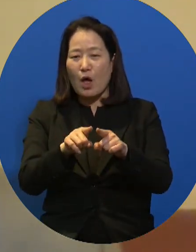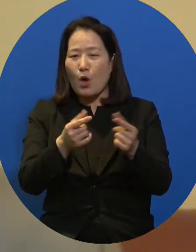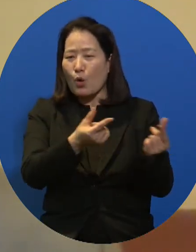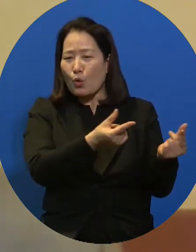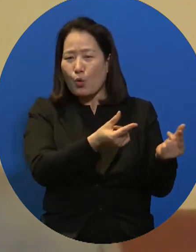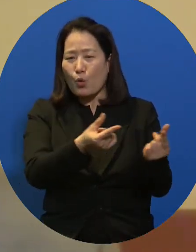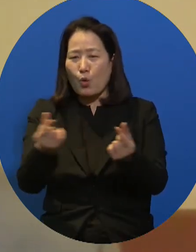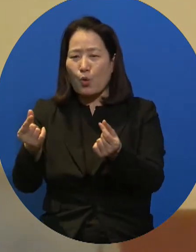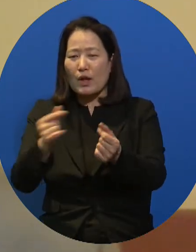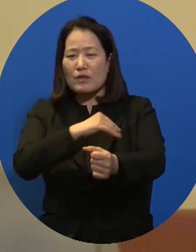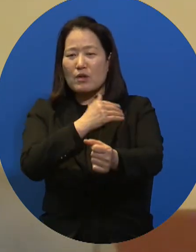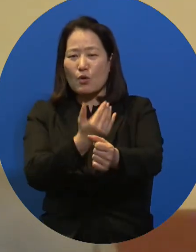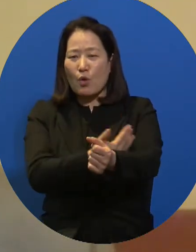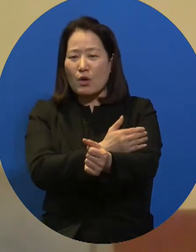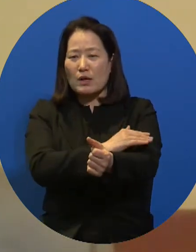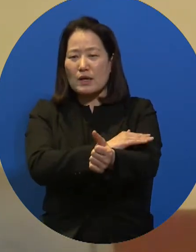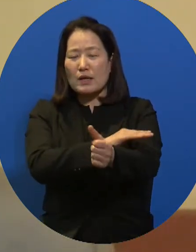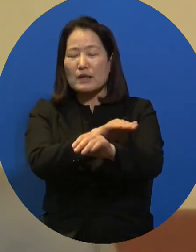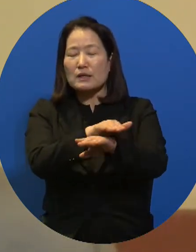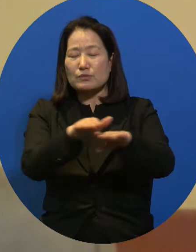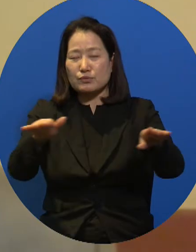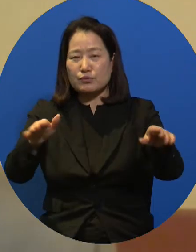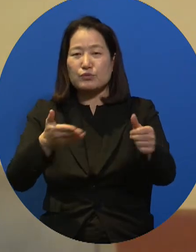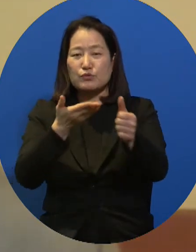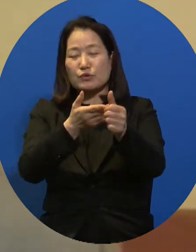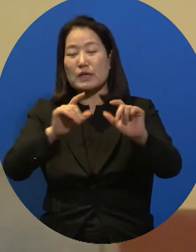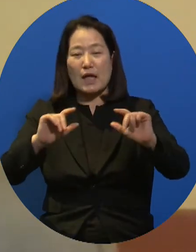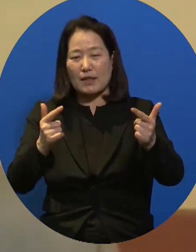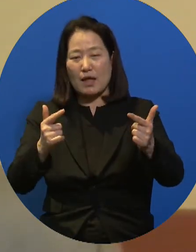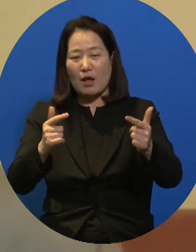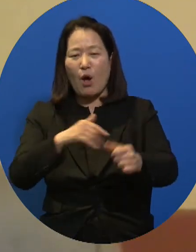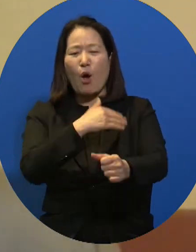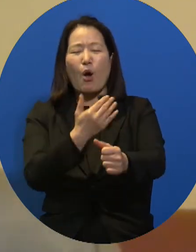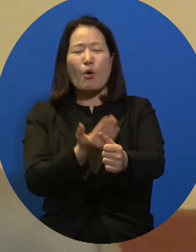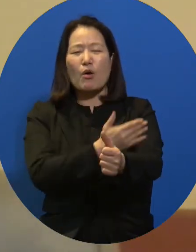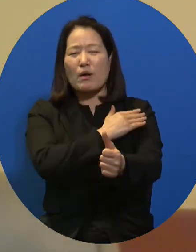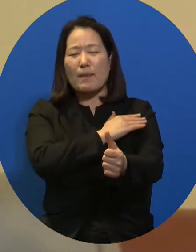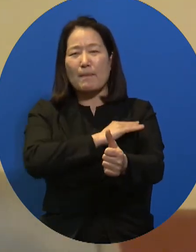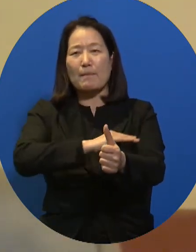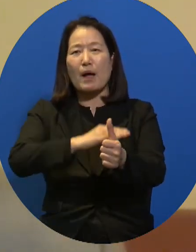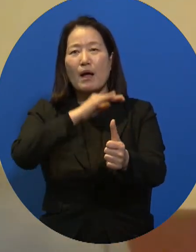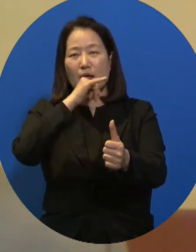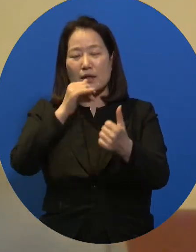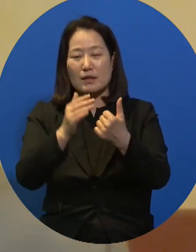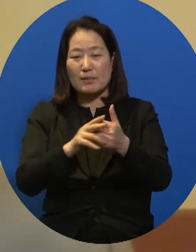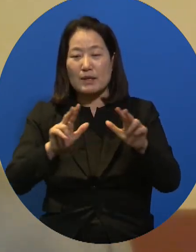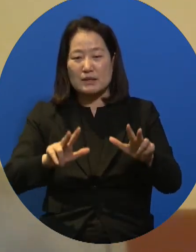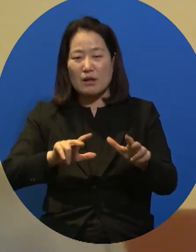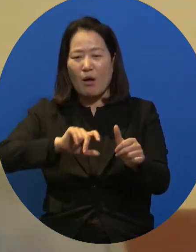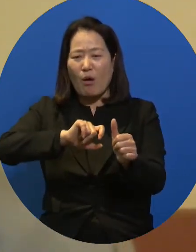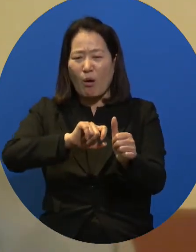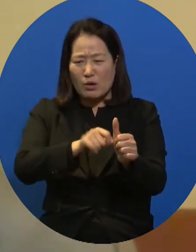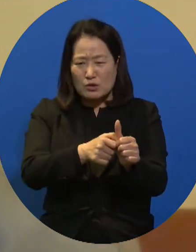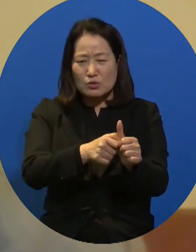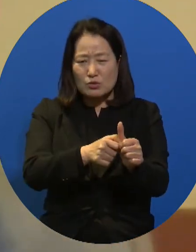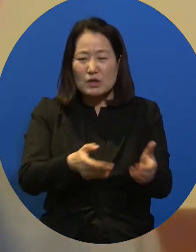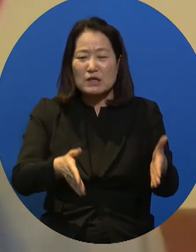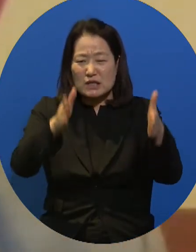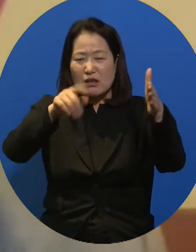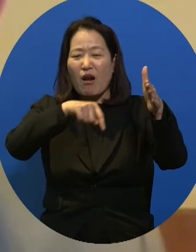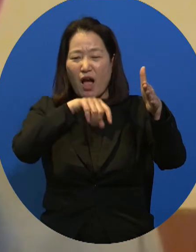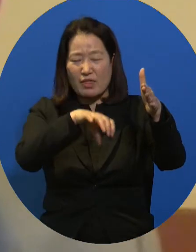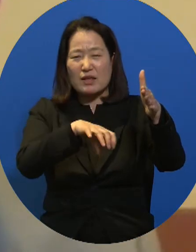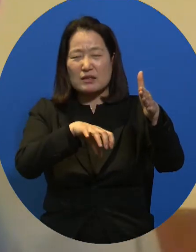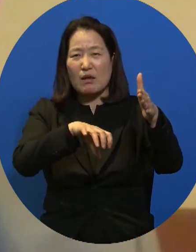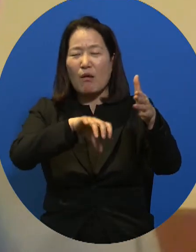누리지 못하도록 하며 그러한 권리가 박탈되고 시설에서 계속 살게 되면서 강제로 치료를 받게 합니다.